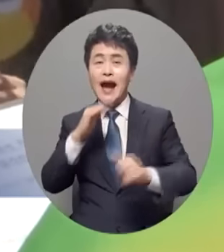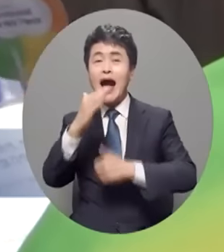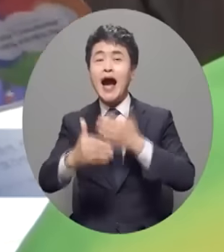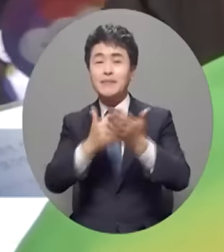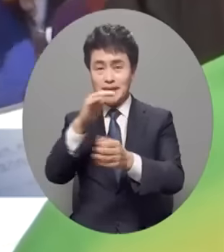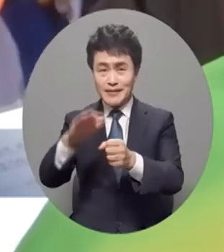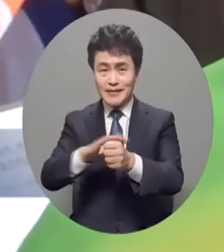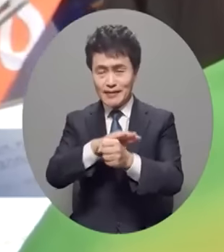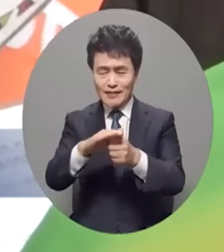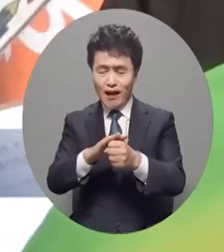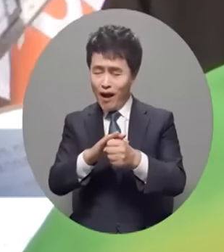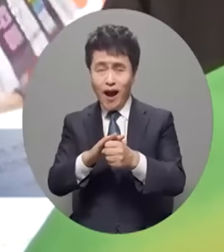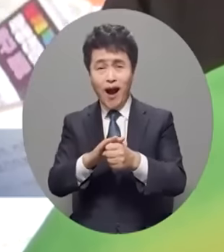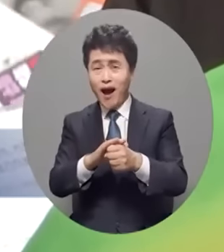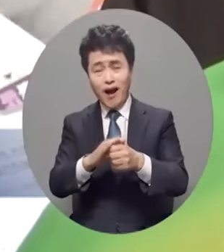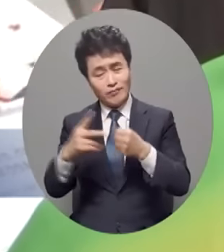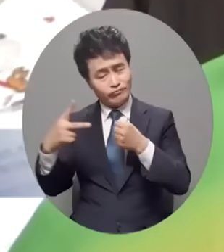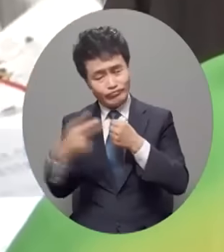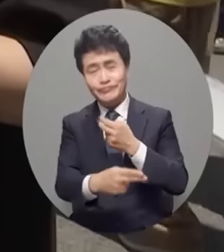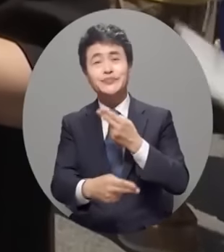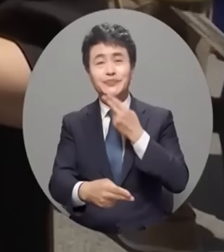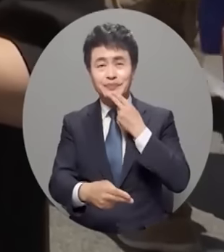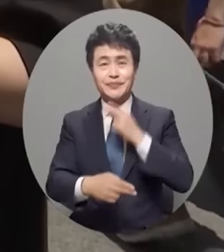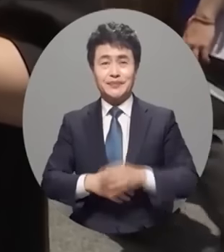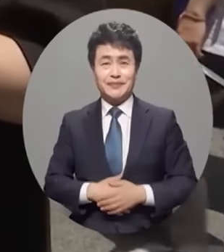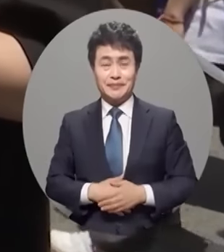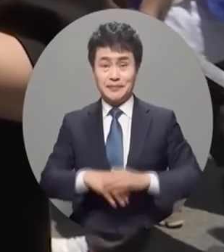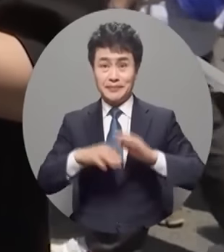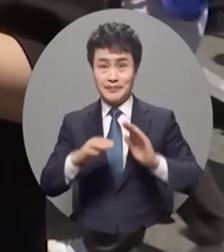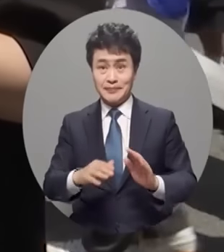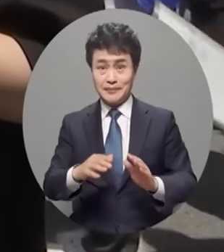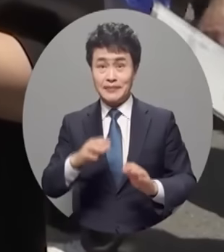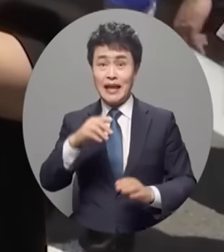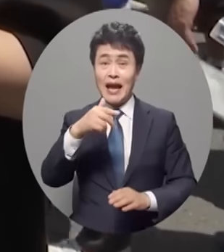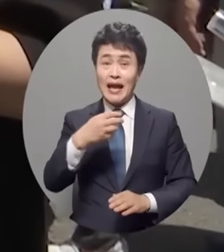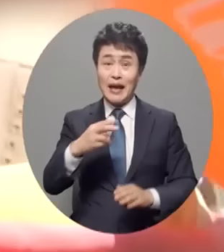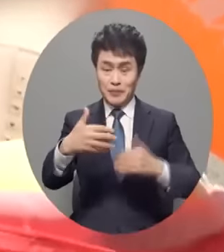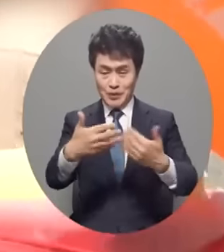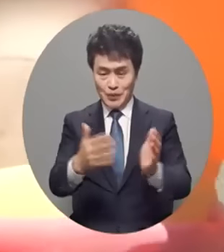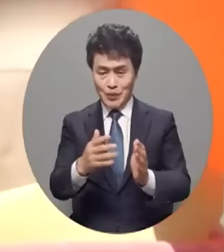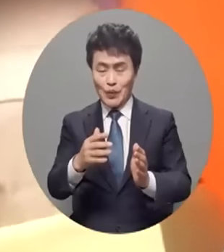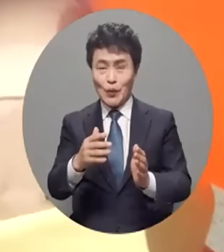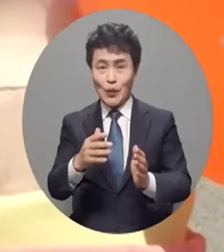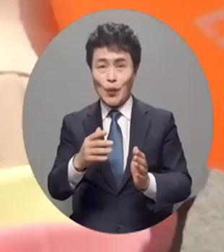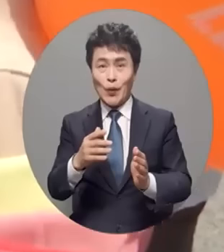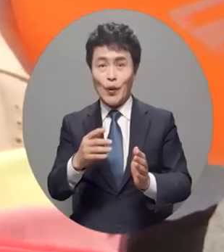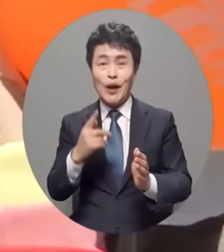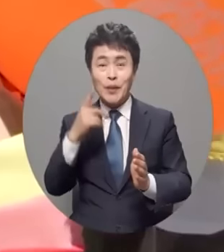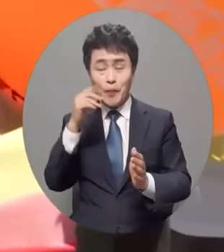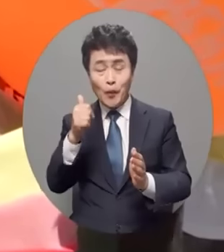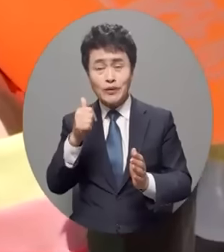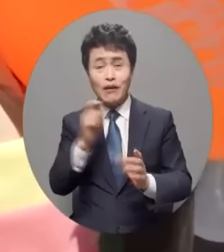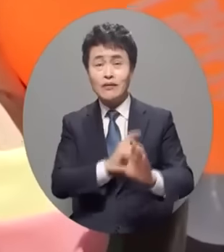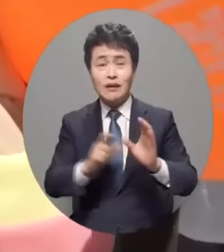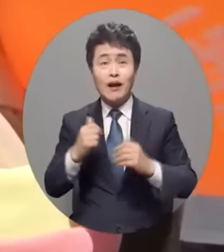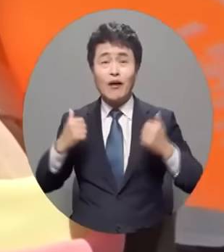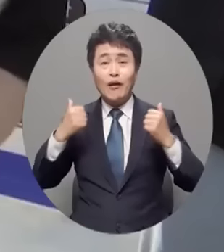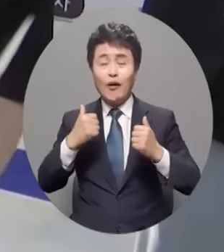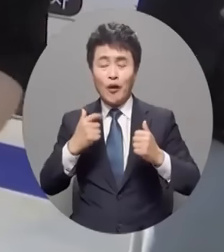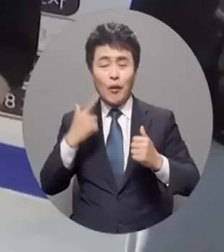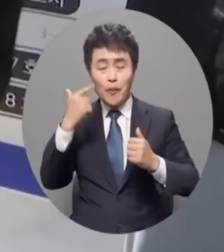하나님의 사랑을 끊을 수 없습니다. 감리교 목사였던 이 목사는 더 이상 사제복을 입을 수 없어